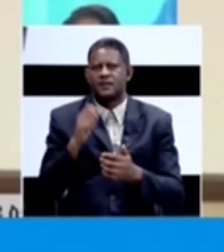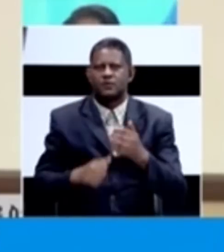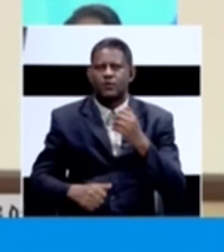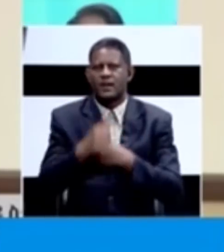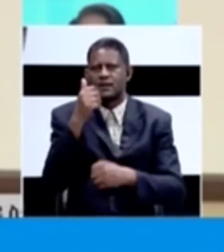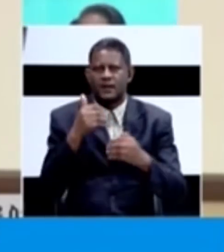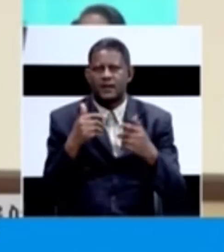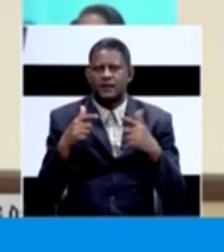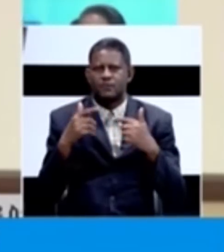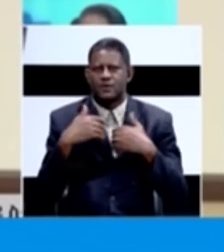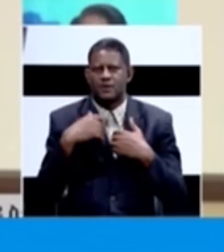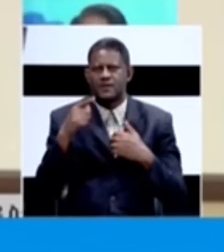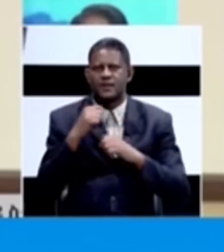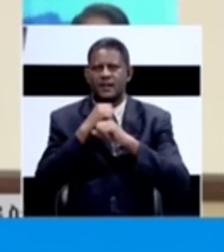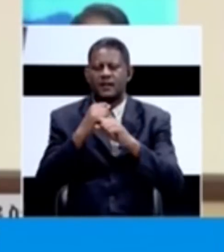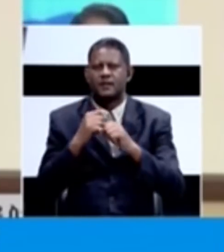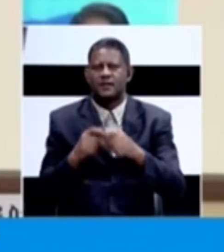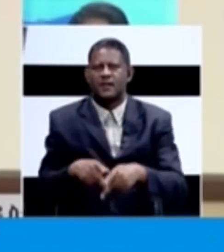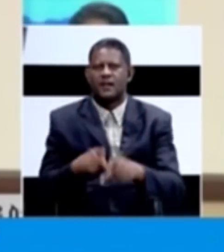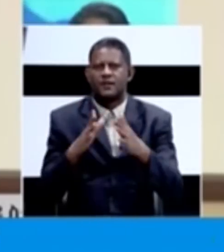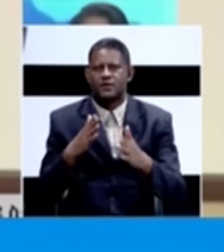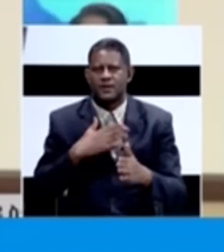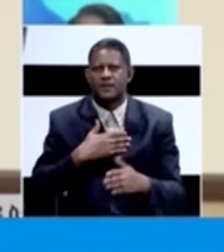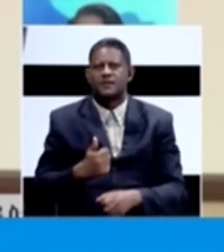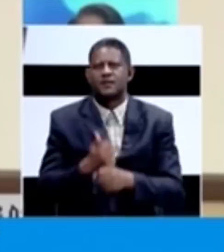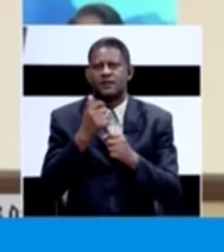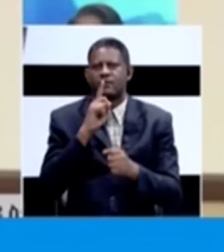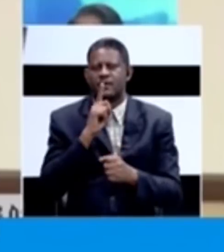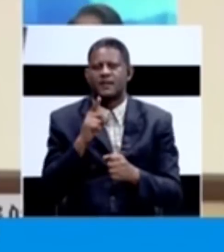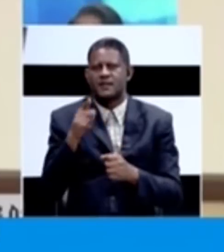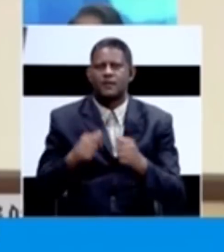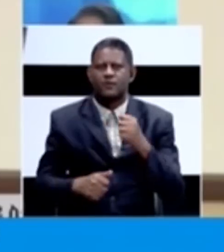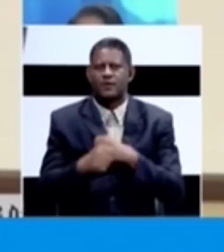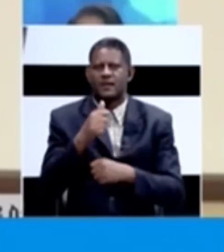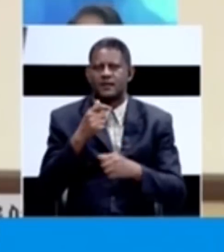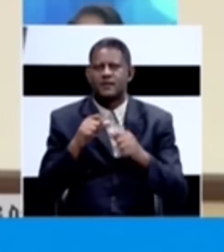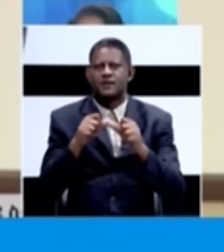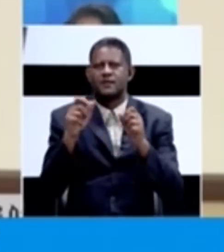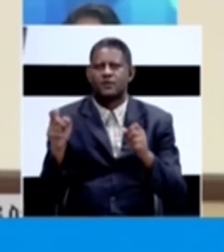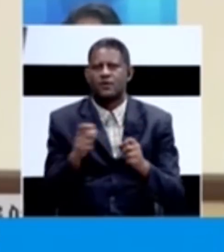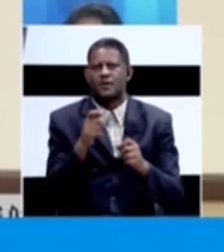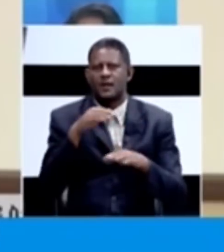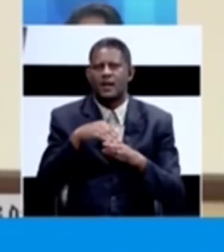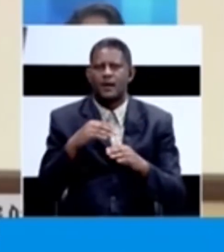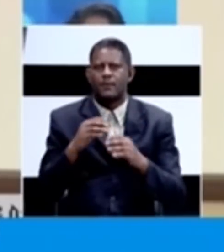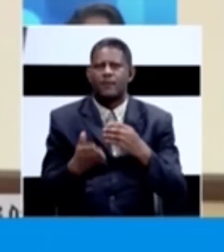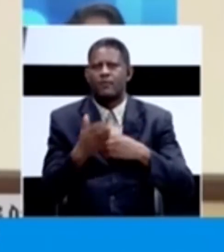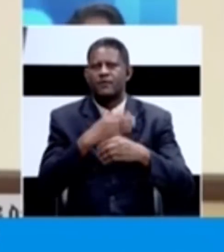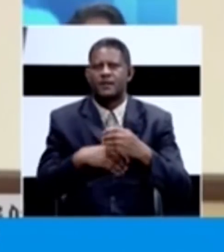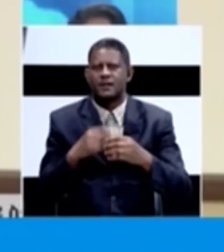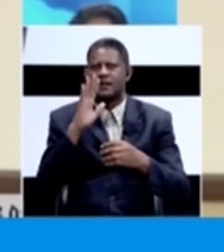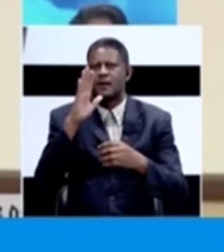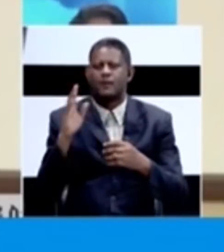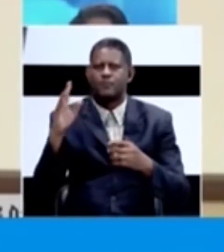ጥቕዓት ኣጋጢምና ዘሎ። እዚ ተኸላኺልና ሓረስቶትና ክንድግፎም ኢና። እዚ መጥቃዕቲ ዝቕፅል እንተኮይኑ ኣብ መፍረይነትና